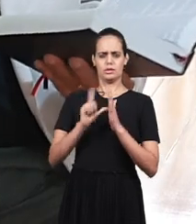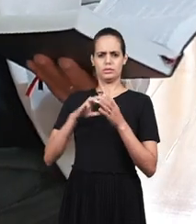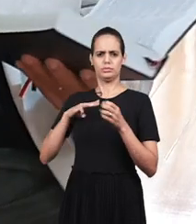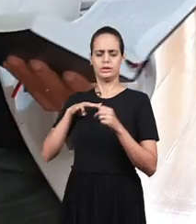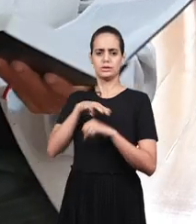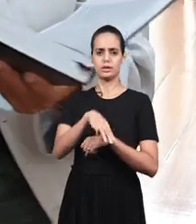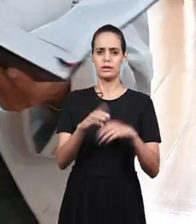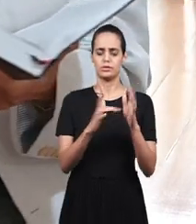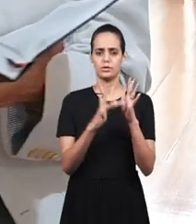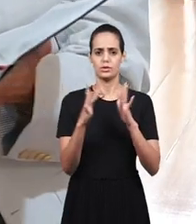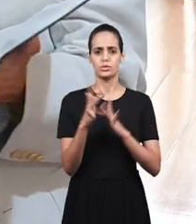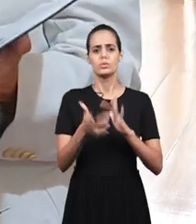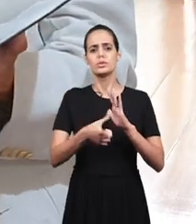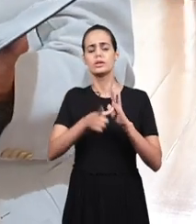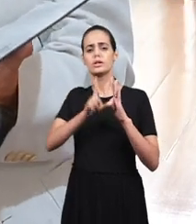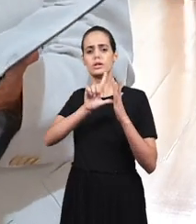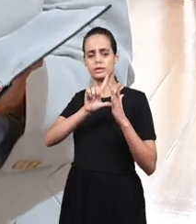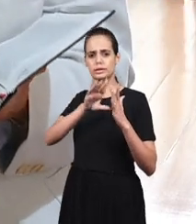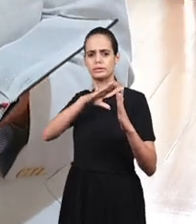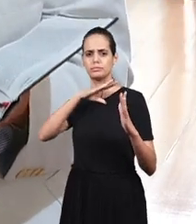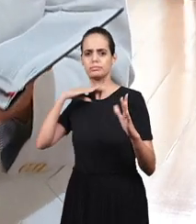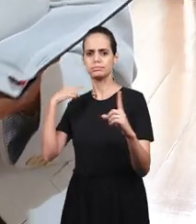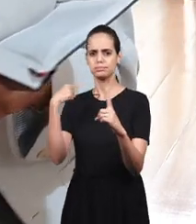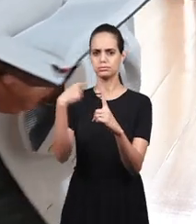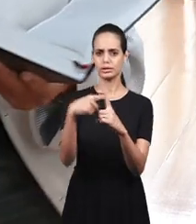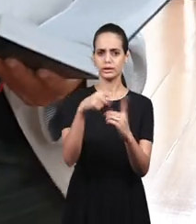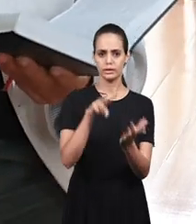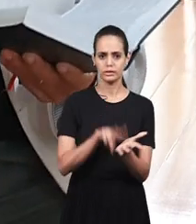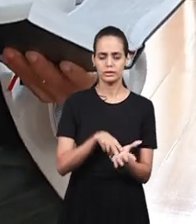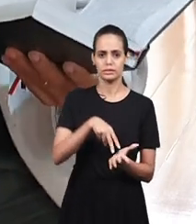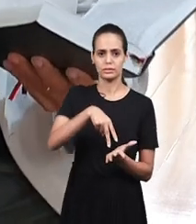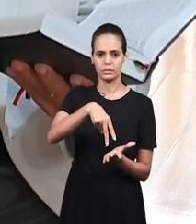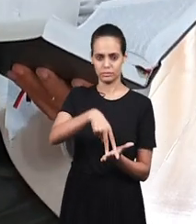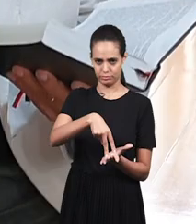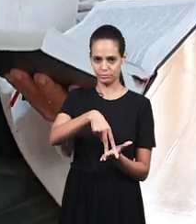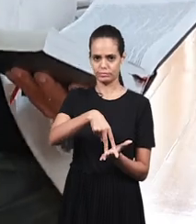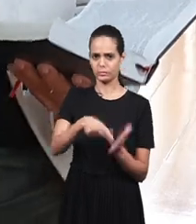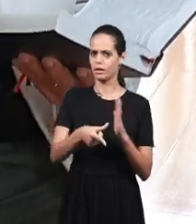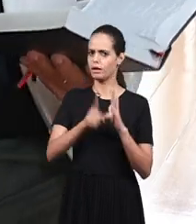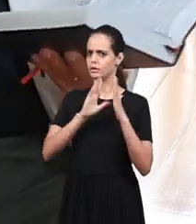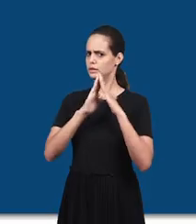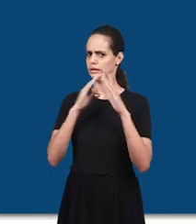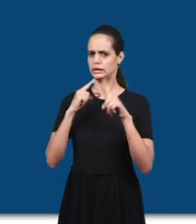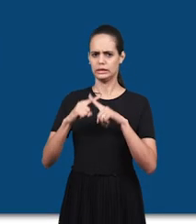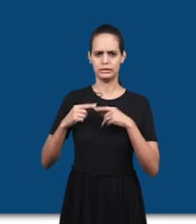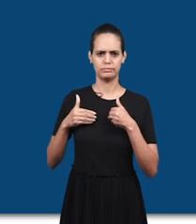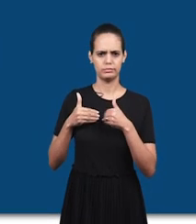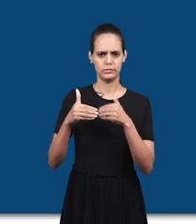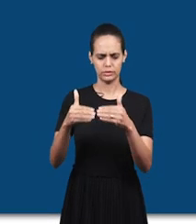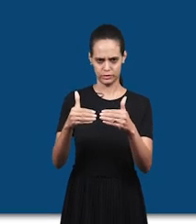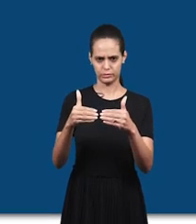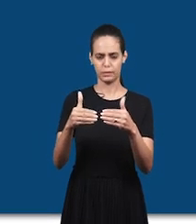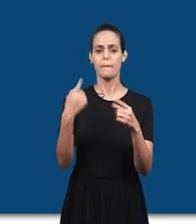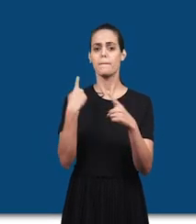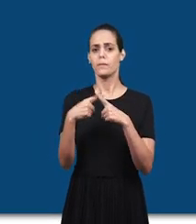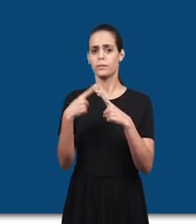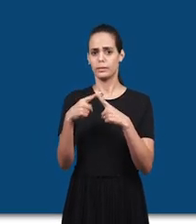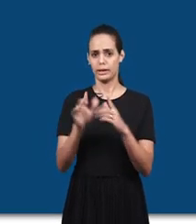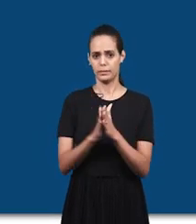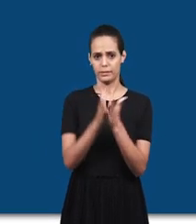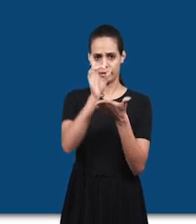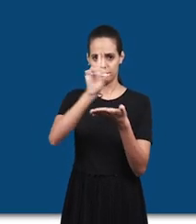préoccupation des anciens avant le ministère de Jésus, avant sa mort et résurrection, avant